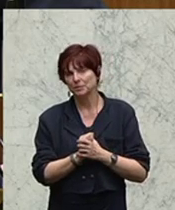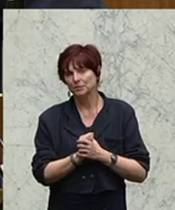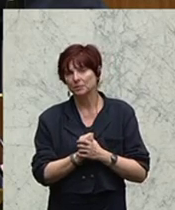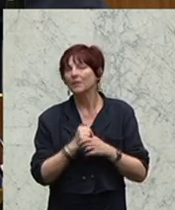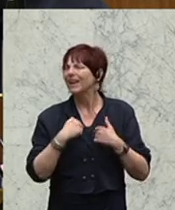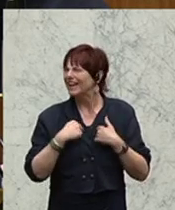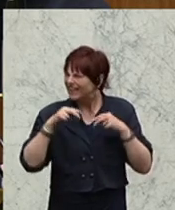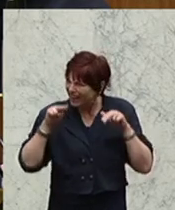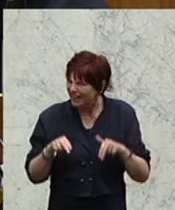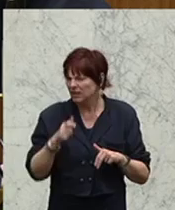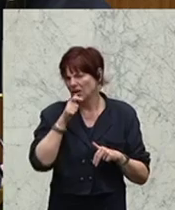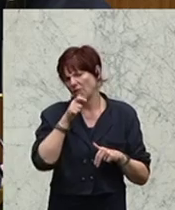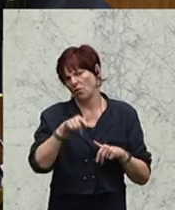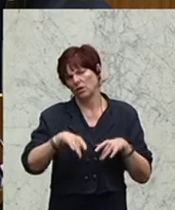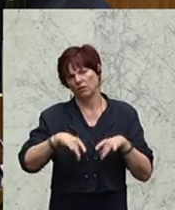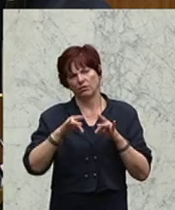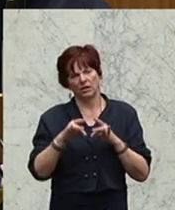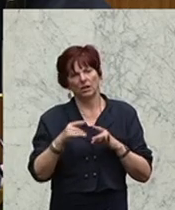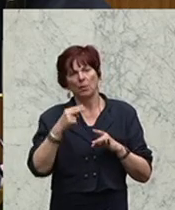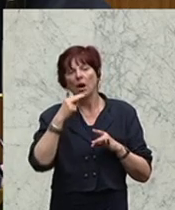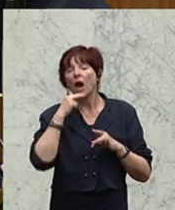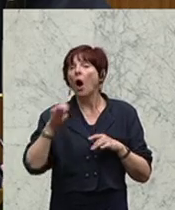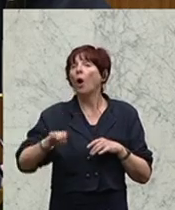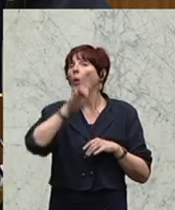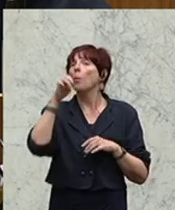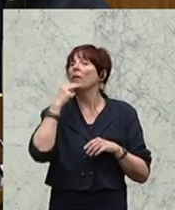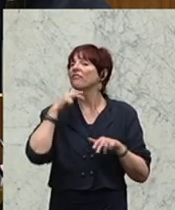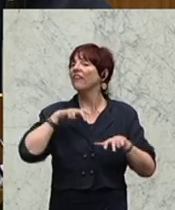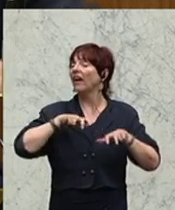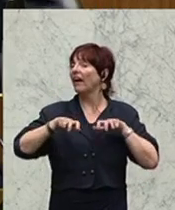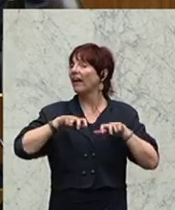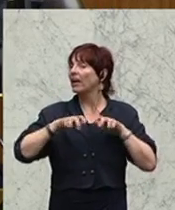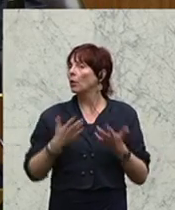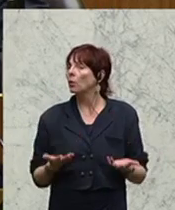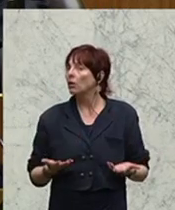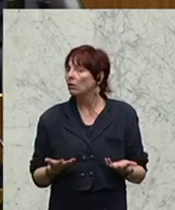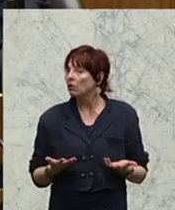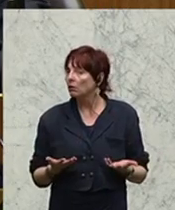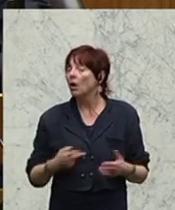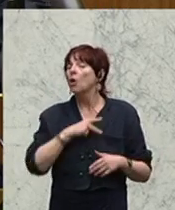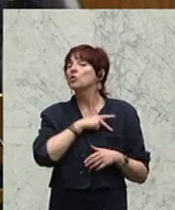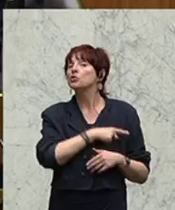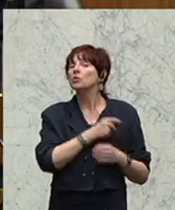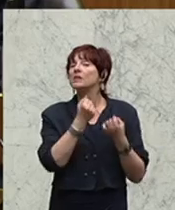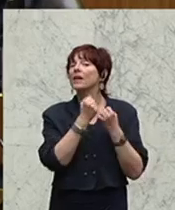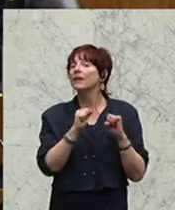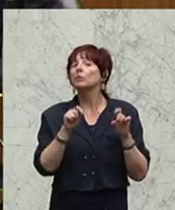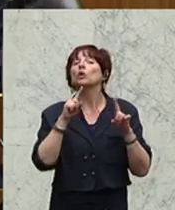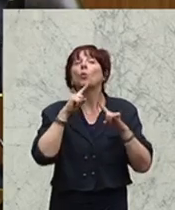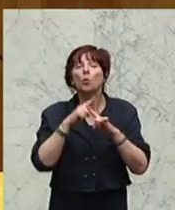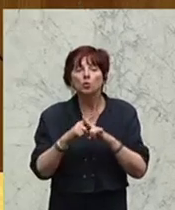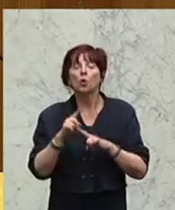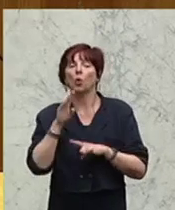dass ich die richtigen Worte finde, weil wer regiert denn dieses Europa? Es sind die Sozialdemokraten gemeinsam mit den